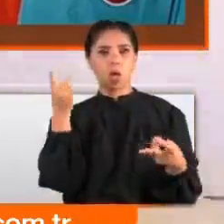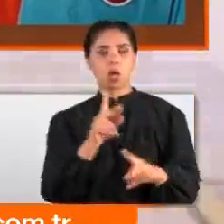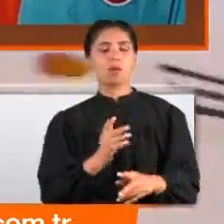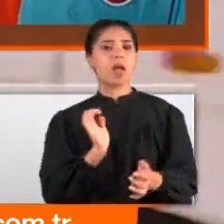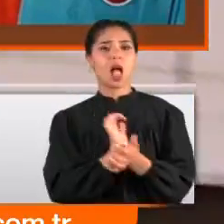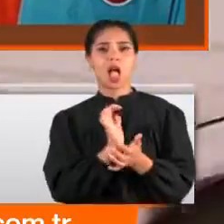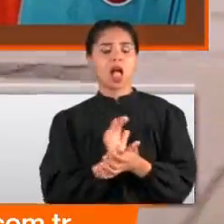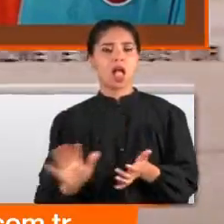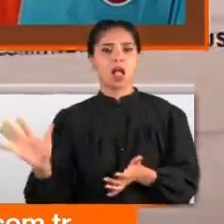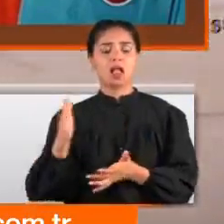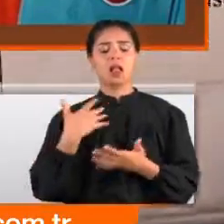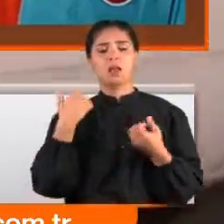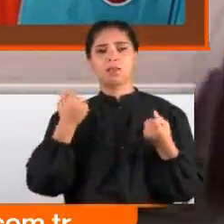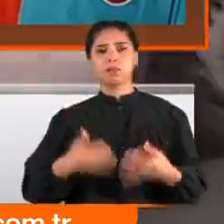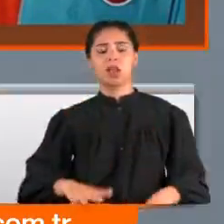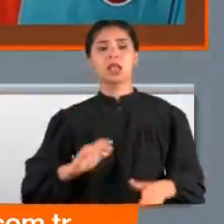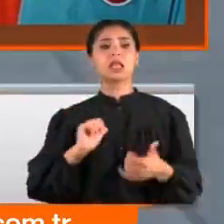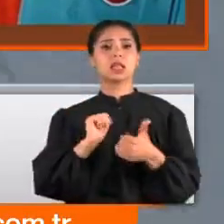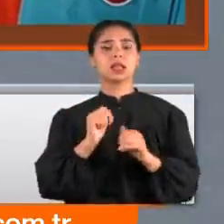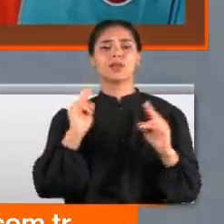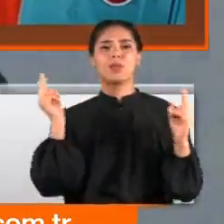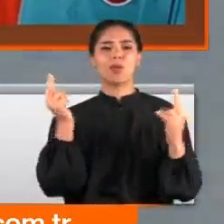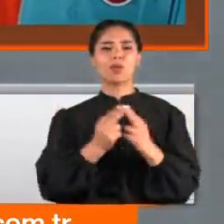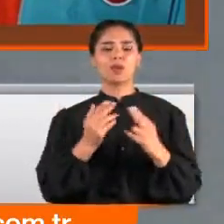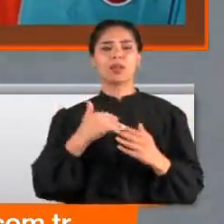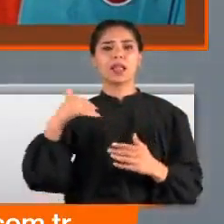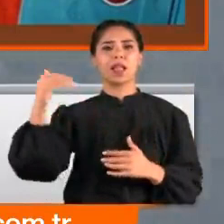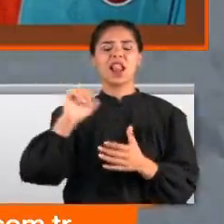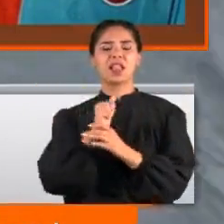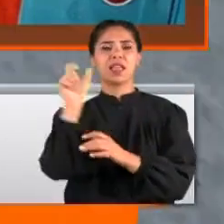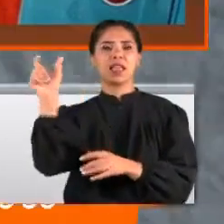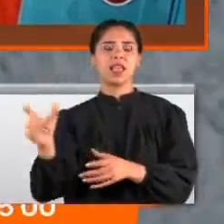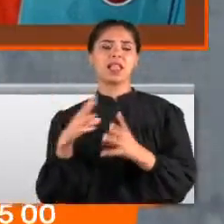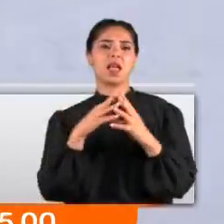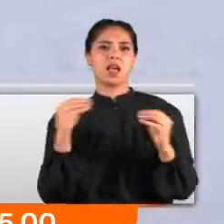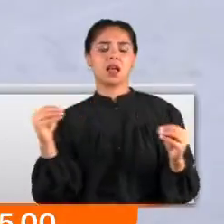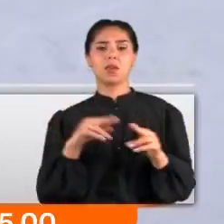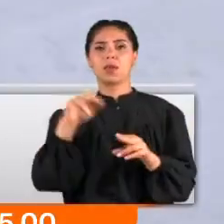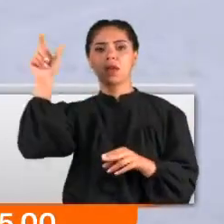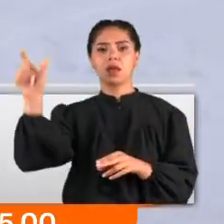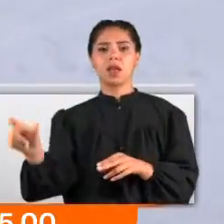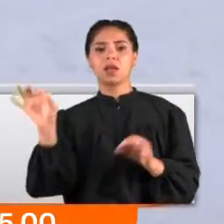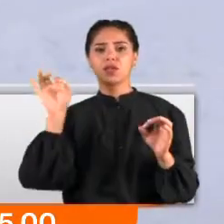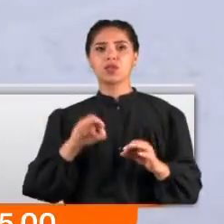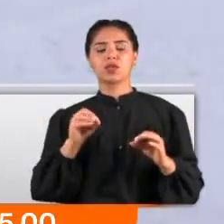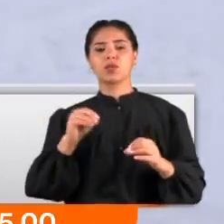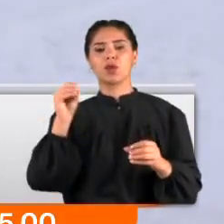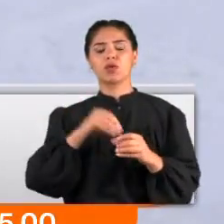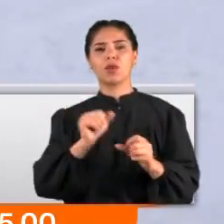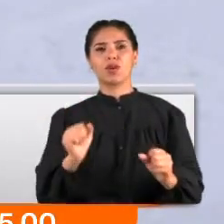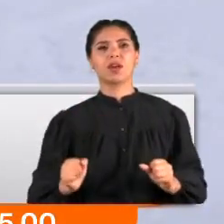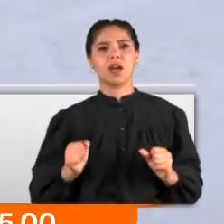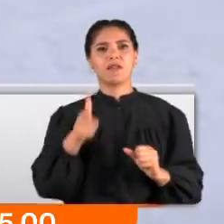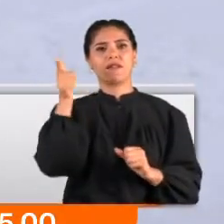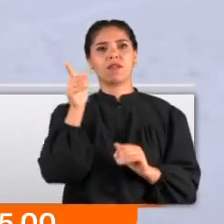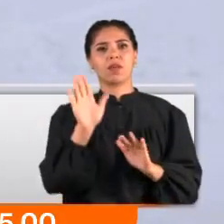acılı ailesi yıkıldı. Spor dünyası da gelecek vaat eden genç yeteneğini kaybetti. Kaan Şamgöl'den geriye ise yine kayak